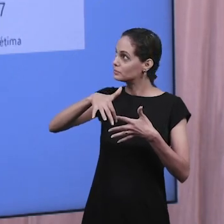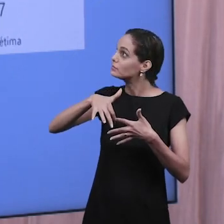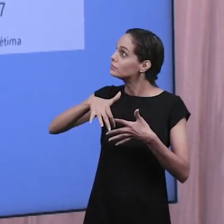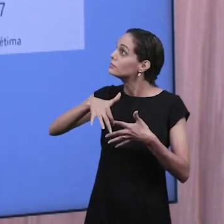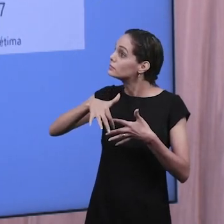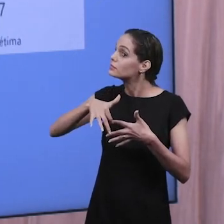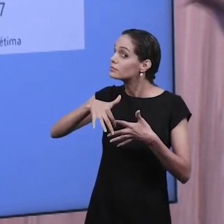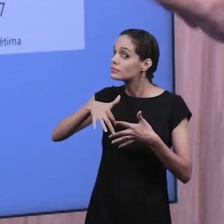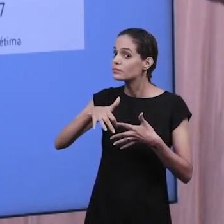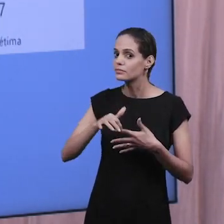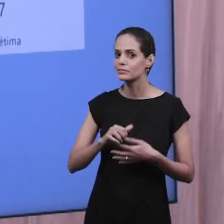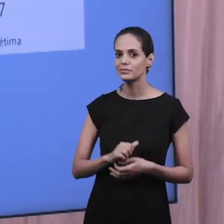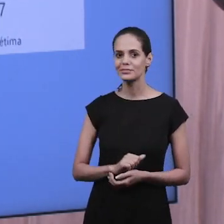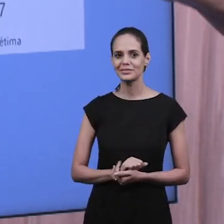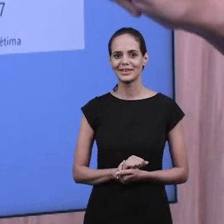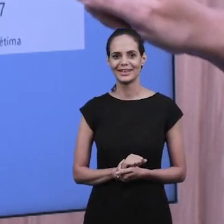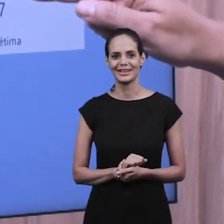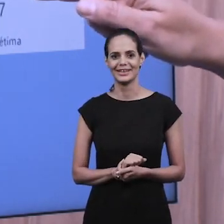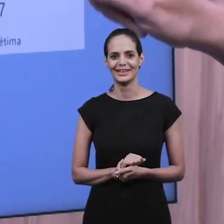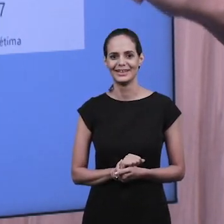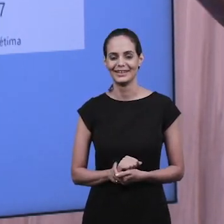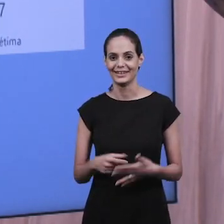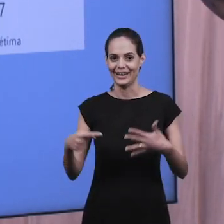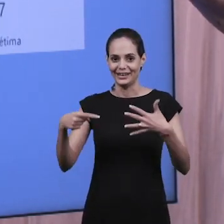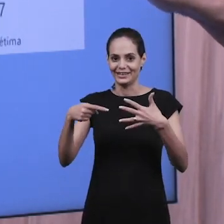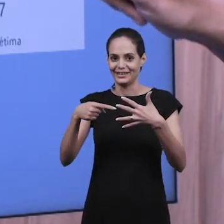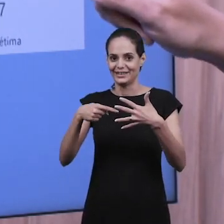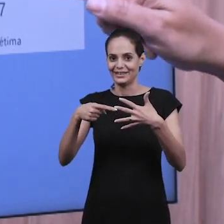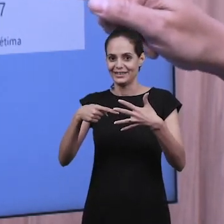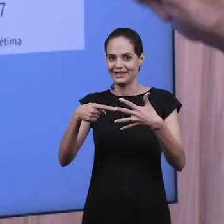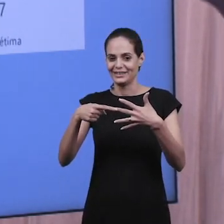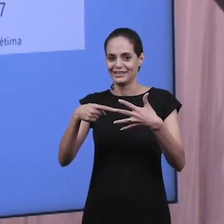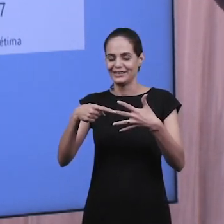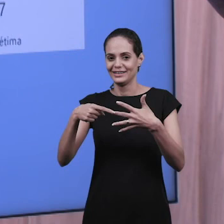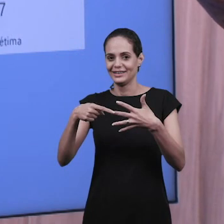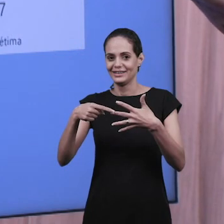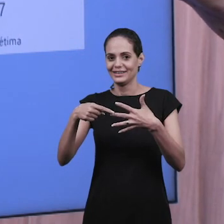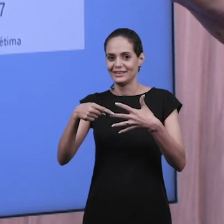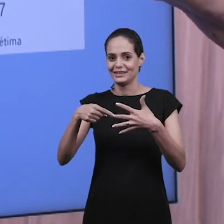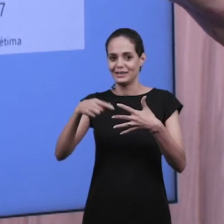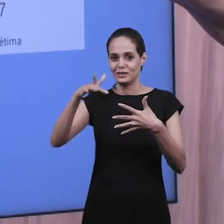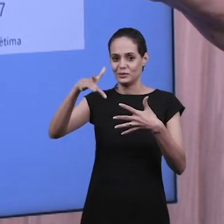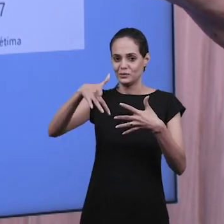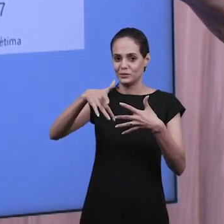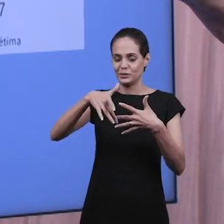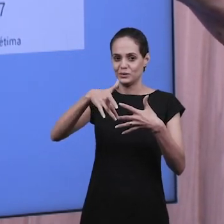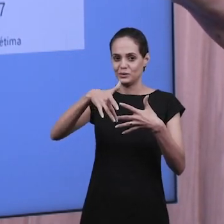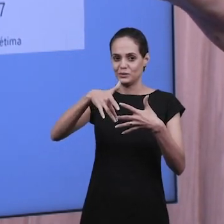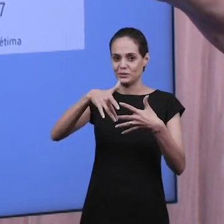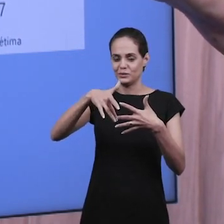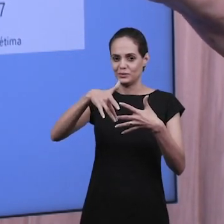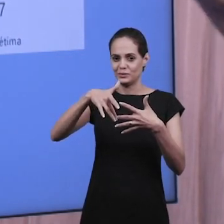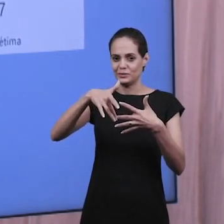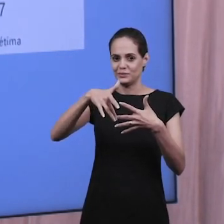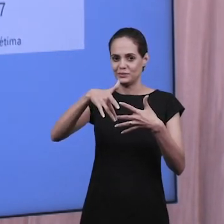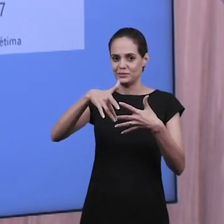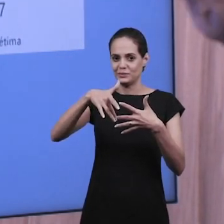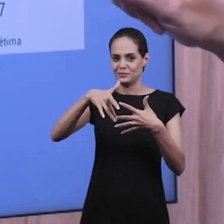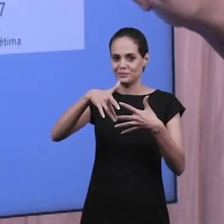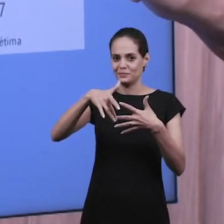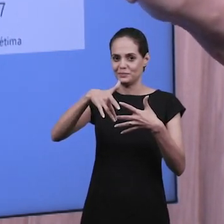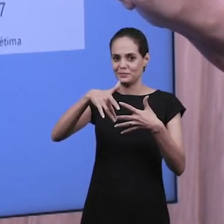le premier espace, quatrième ligne. Dans le deuxième espace, nous allons placer le deuxième doigt sur